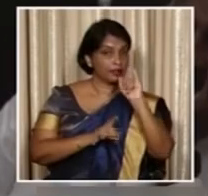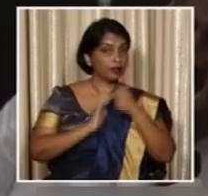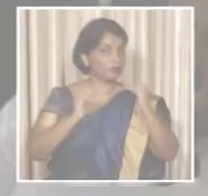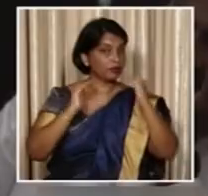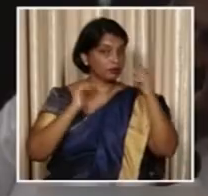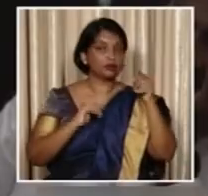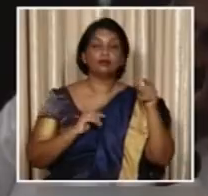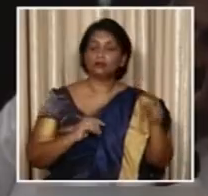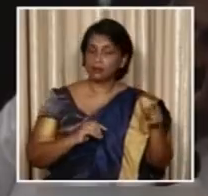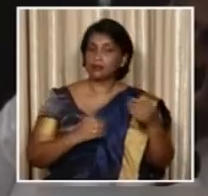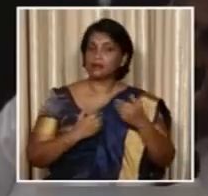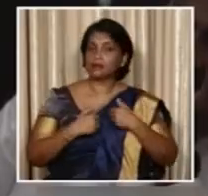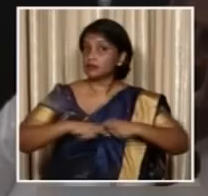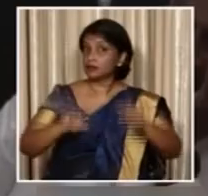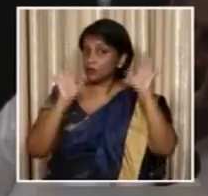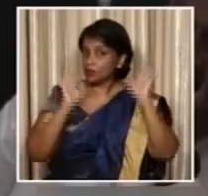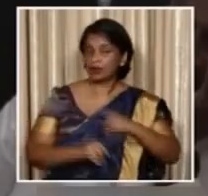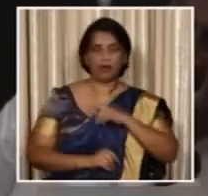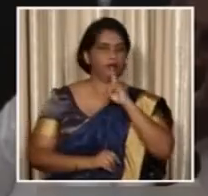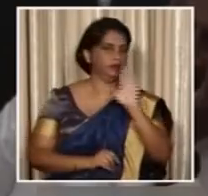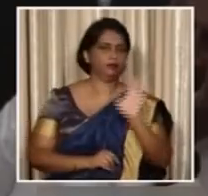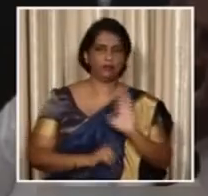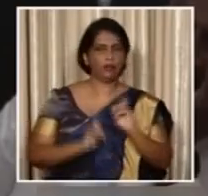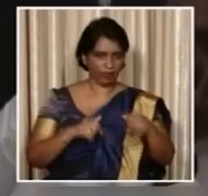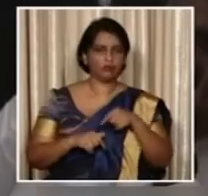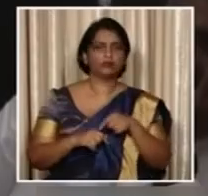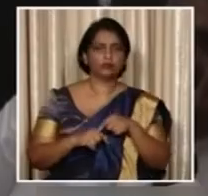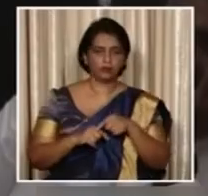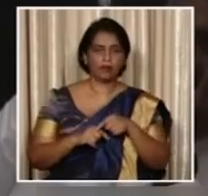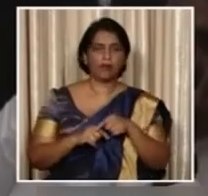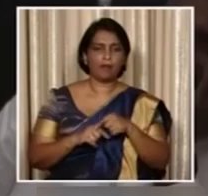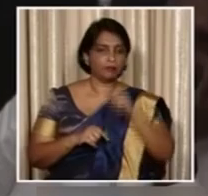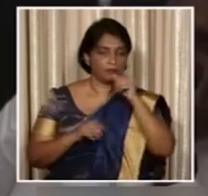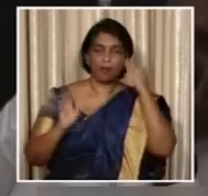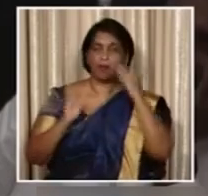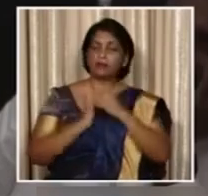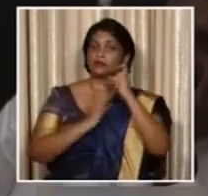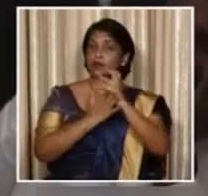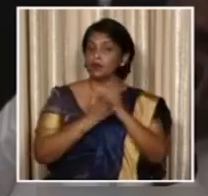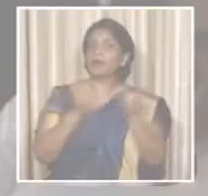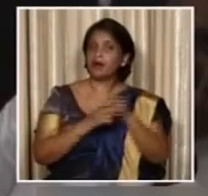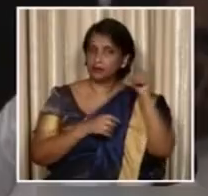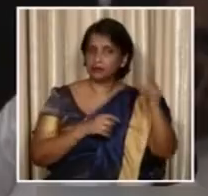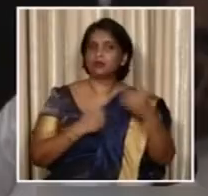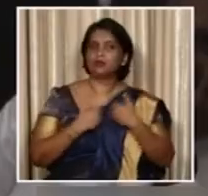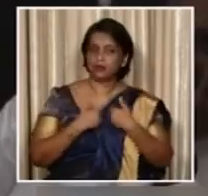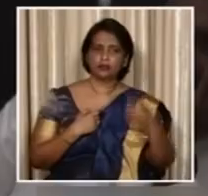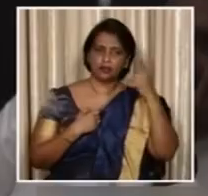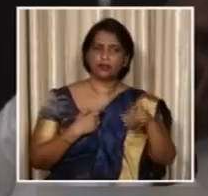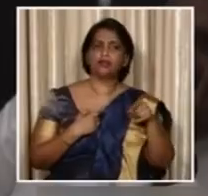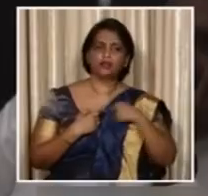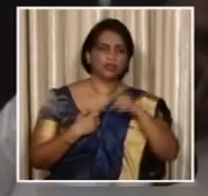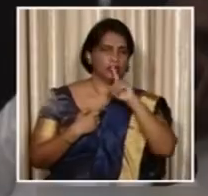භාවය පිළිබඳව අපි කටයුතු කරන්නේ නැහැ කියන එක. ඒක අපි පාර්ලිමේන්තුව පැත්තෙන් බලා ගන්න. ප්‍රස්තුත කාරණේ ව්‍යවස්ථාදායක සභාවට තියෙන්නේ මගේ මතේ හැටියට.